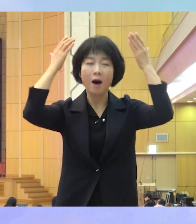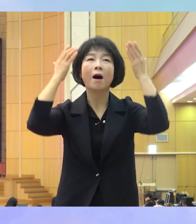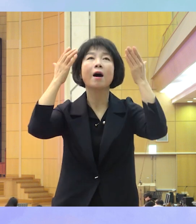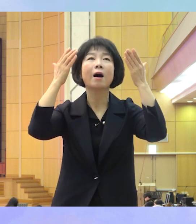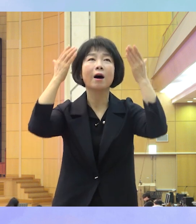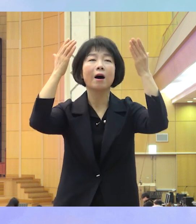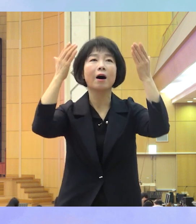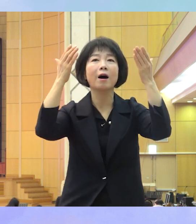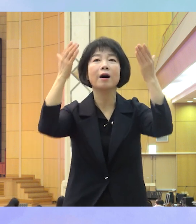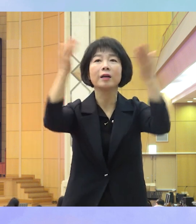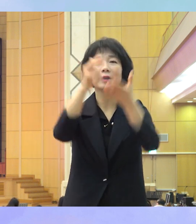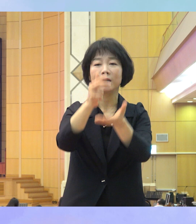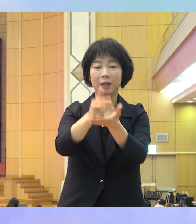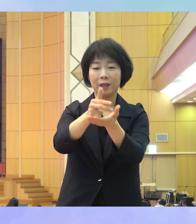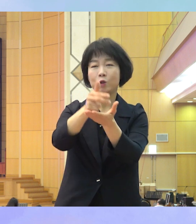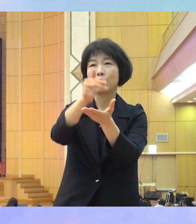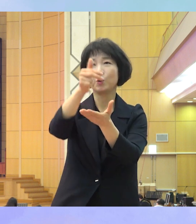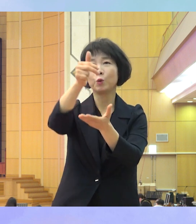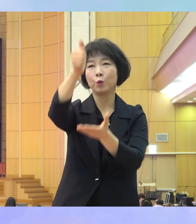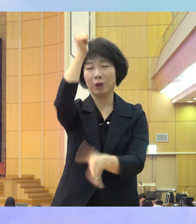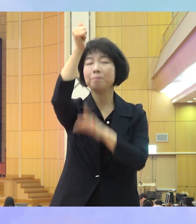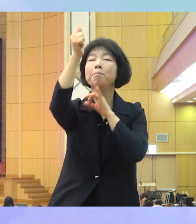찬양합니다.